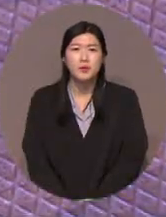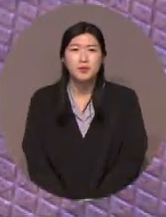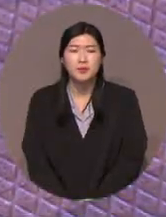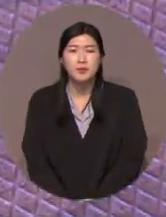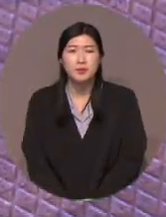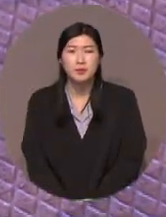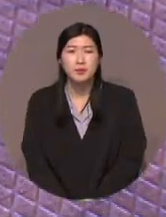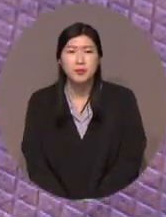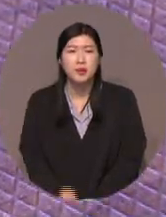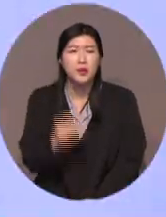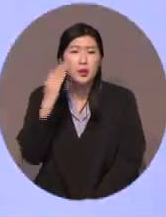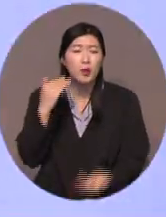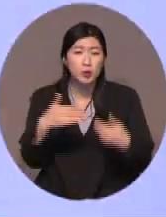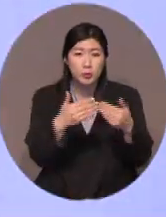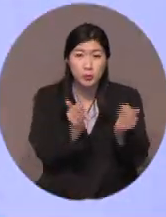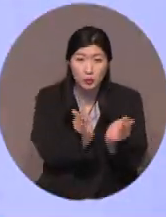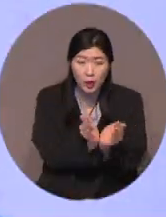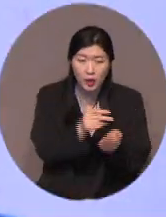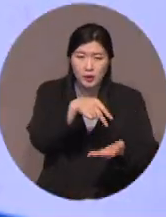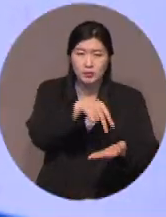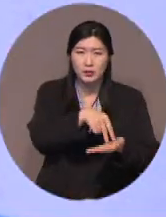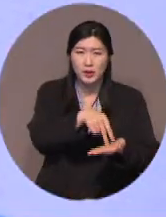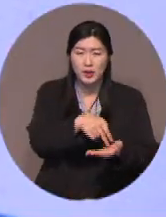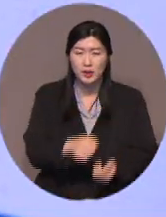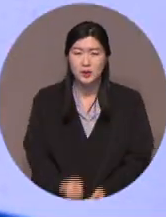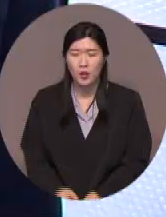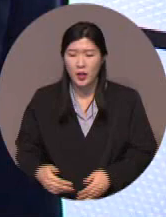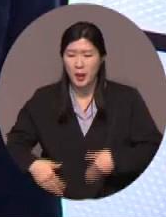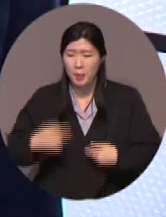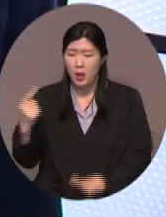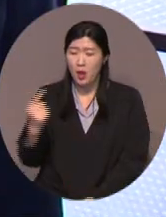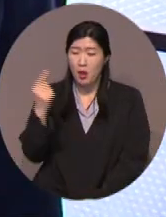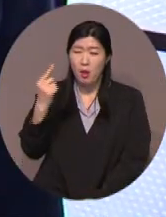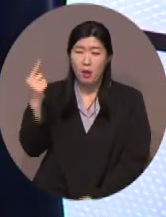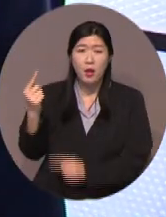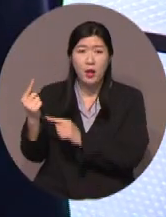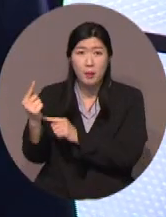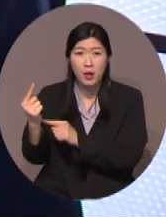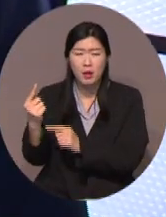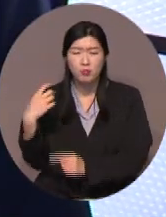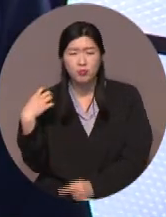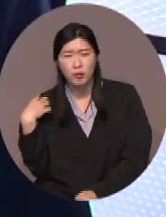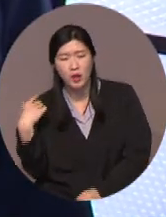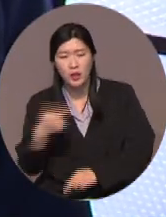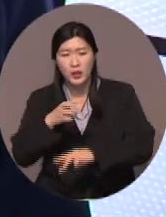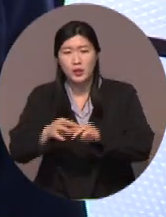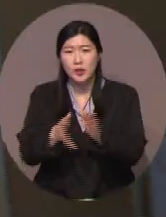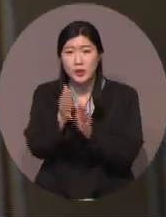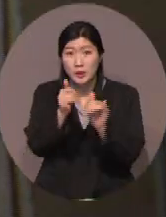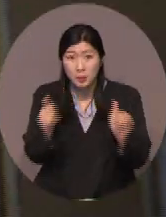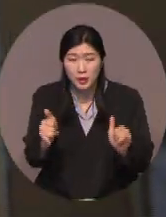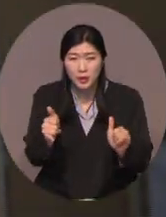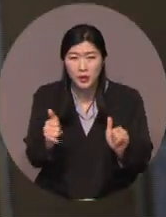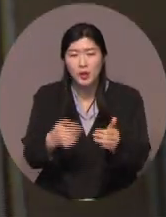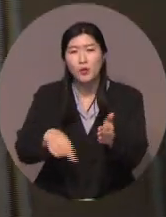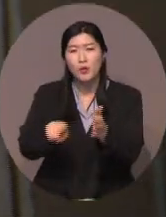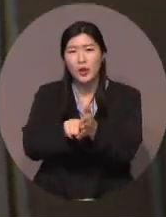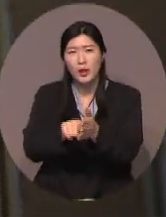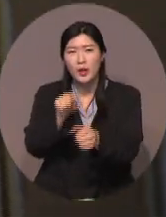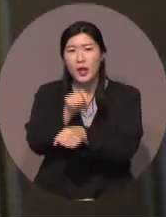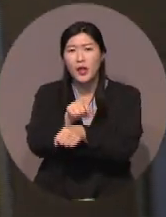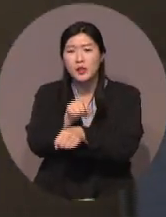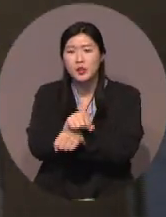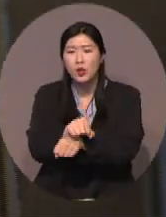더불어민주당 대전시당은 논평을 내고 난방비 폭등에 떨고 있는 대전 시민을 위한 대전시장과 대전시